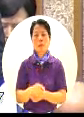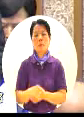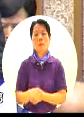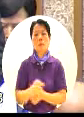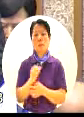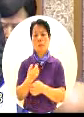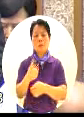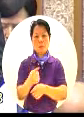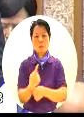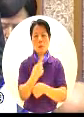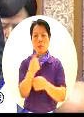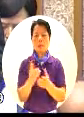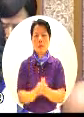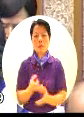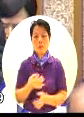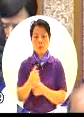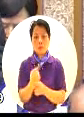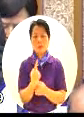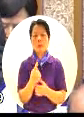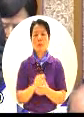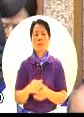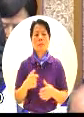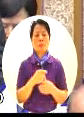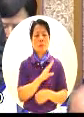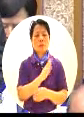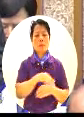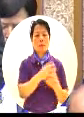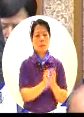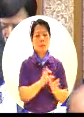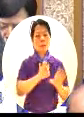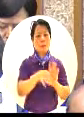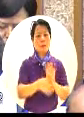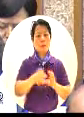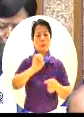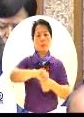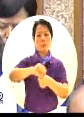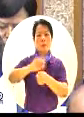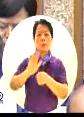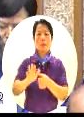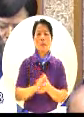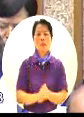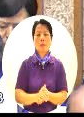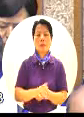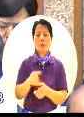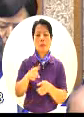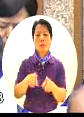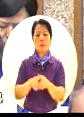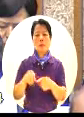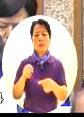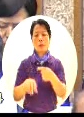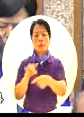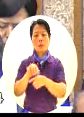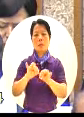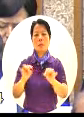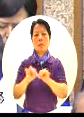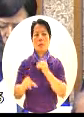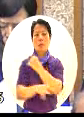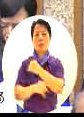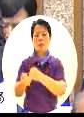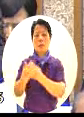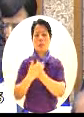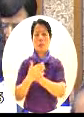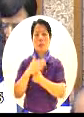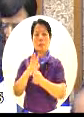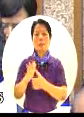那这些裁员当然除了部分的是税收的增加之外，当然来自于这个平均地权基金的这一个益助。那我